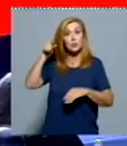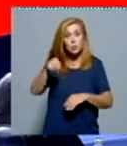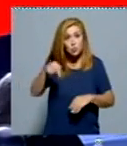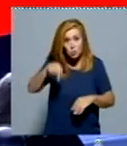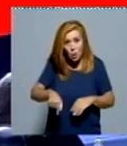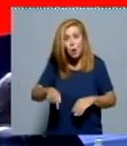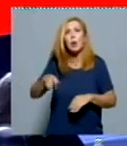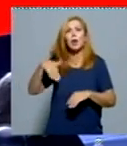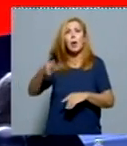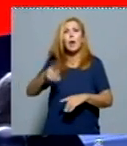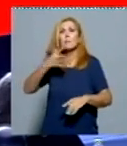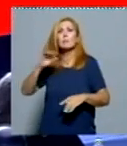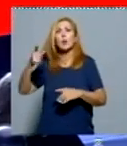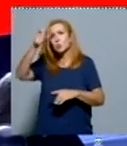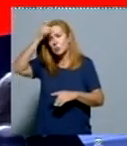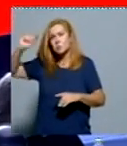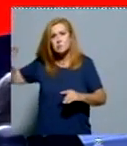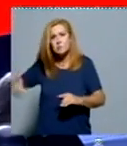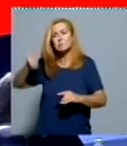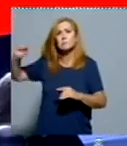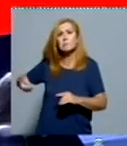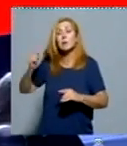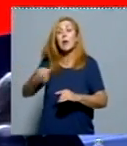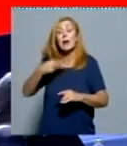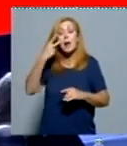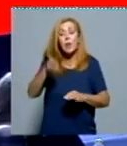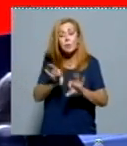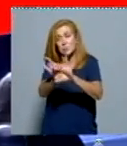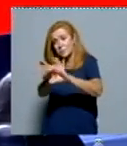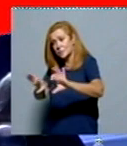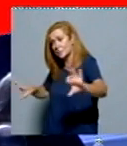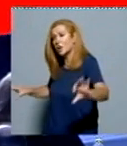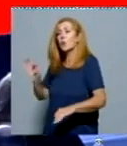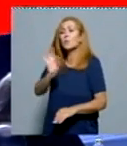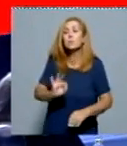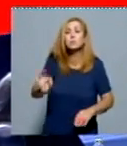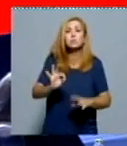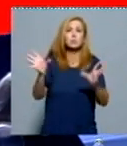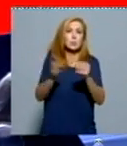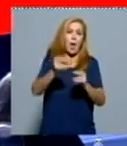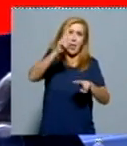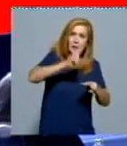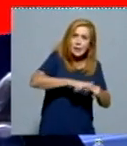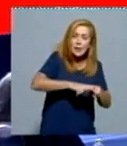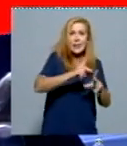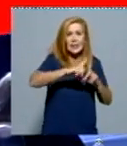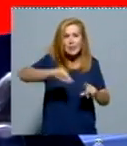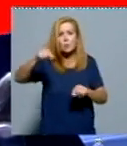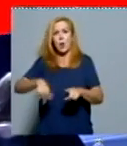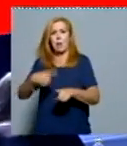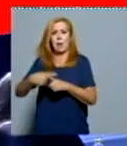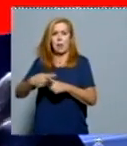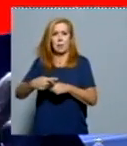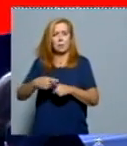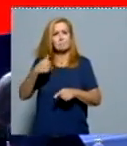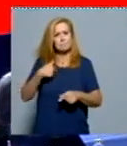ακολούθησε η πορεία, για τη χαρτογράφηση του πού θα περάσει ο αγωγός, που αφορά Κύπρο, Ισραήλ και Ελλάδα. Αναρωτιέμαι,